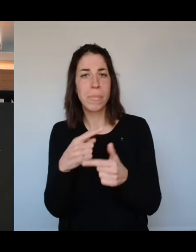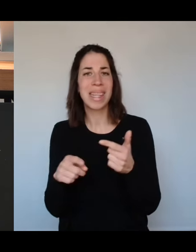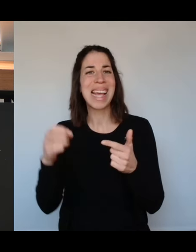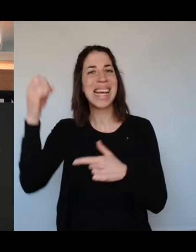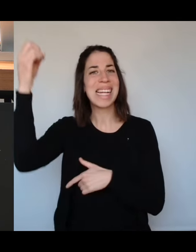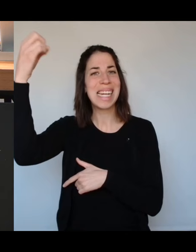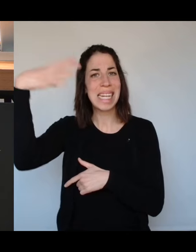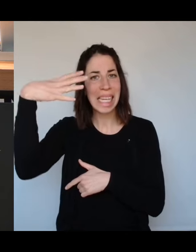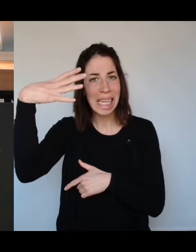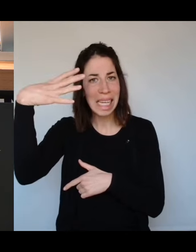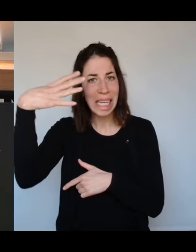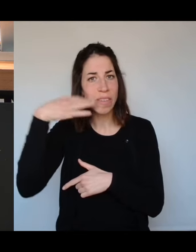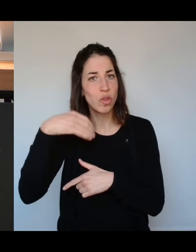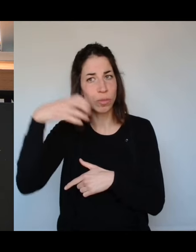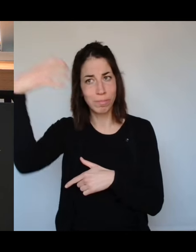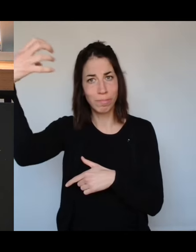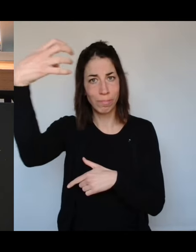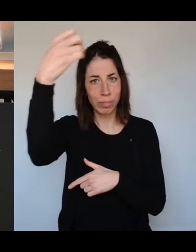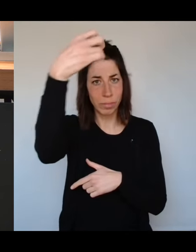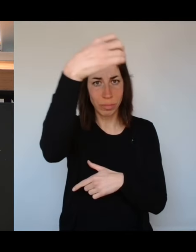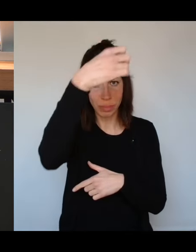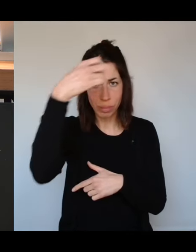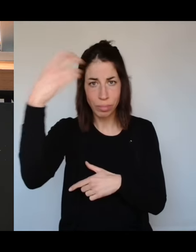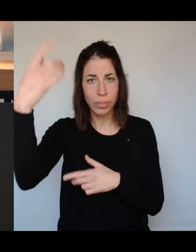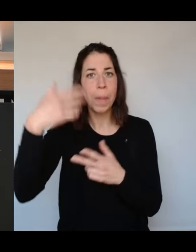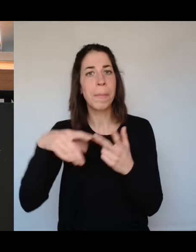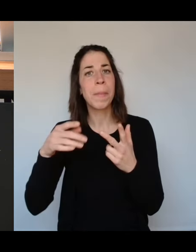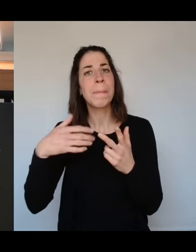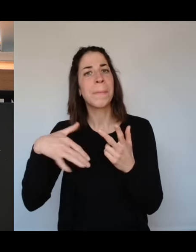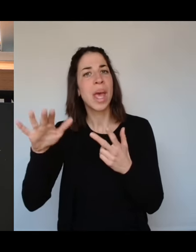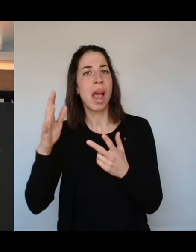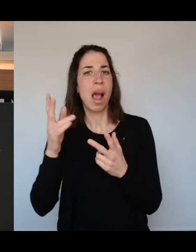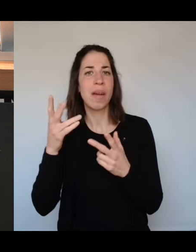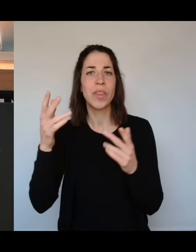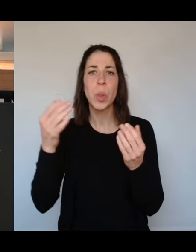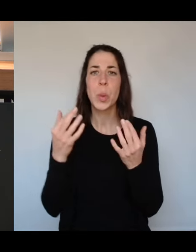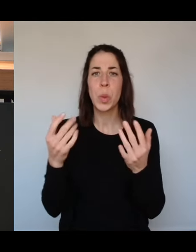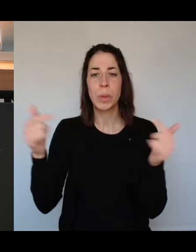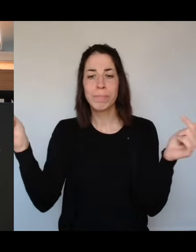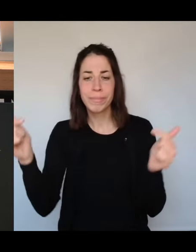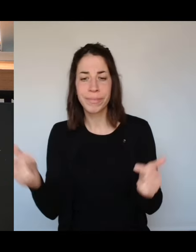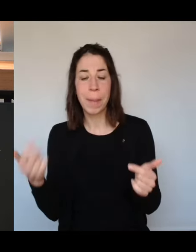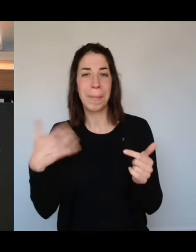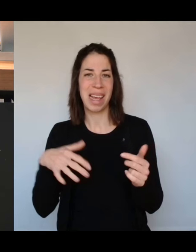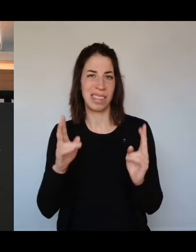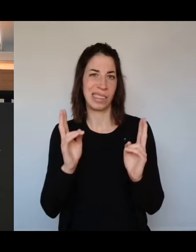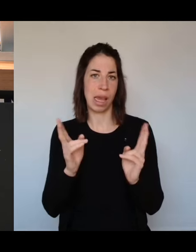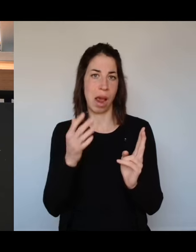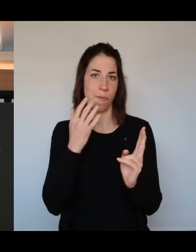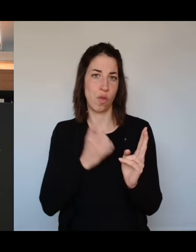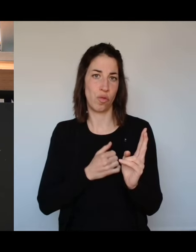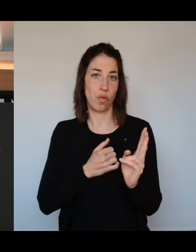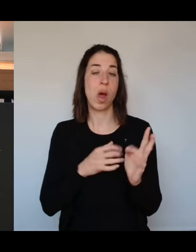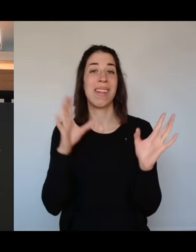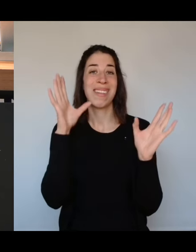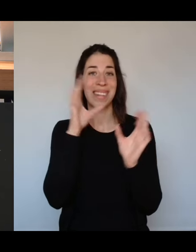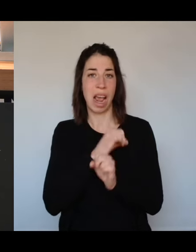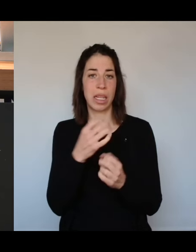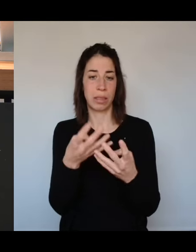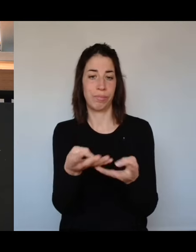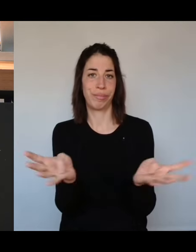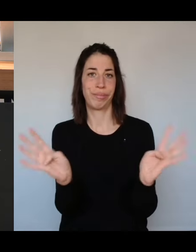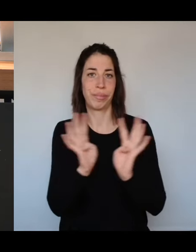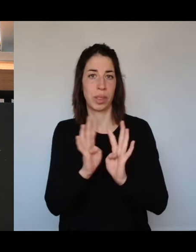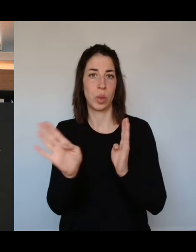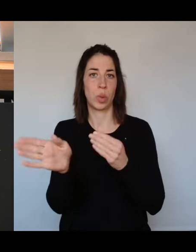sorgen und den Görlitzer Park einzufrieden und nachts zu verschließen. Ich selbst habe in den letzten Jahren immer wieder